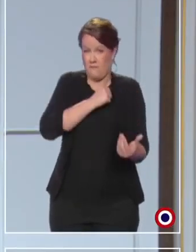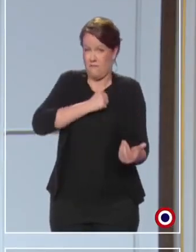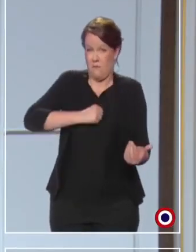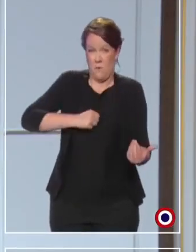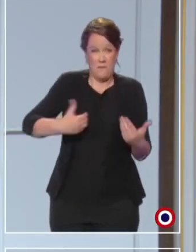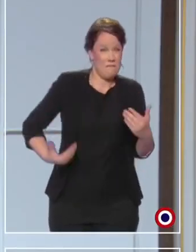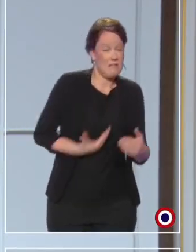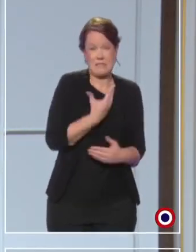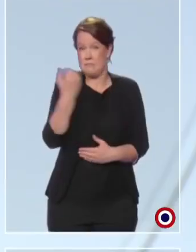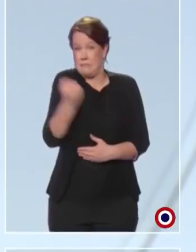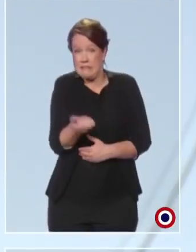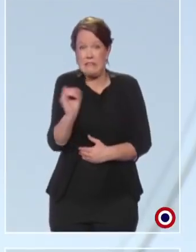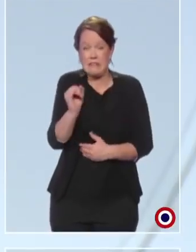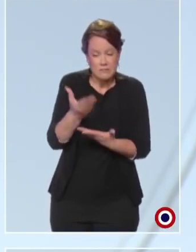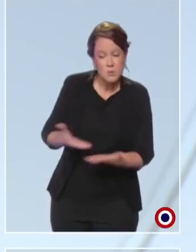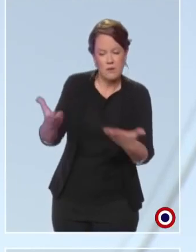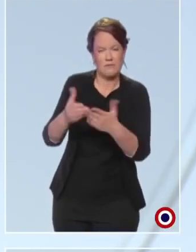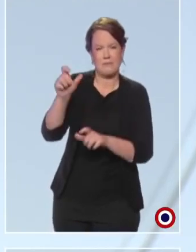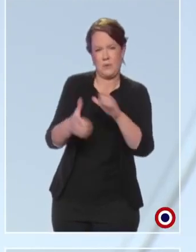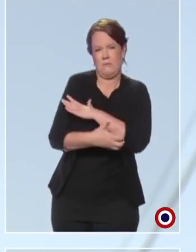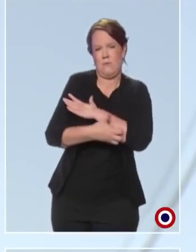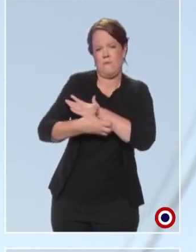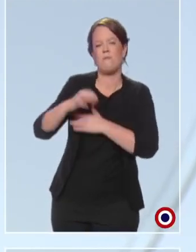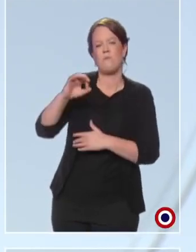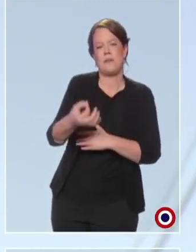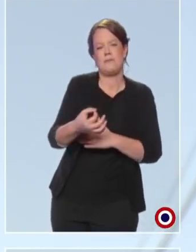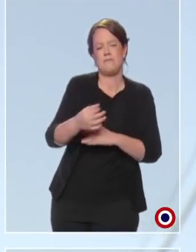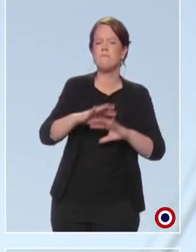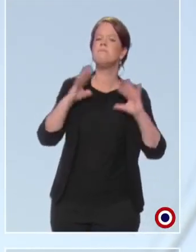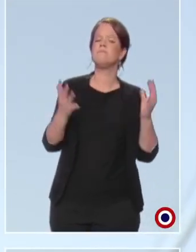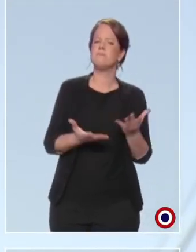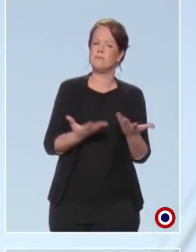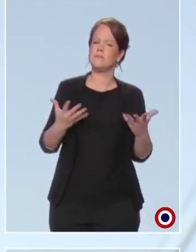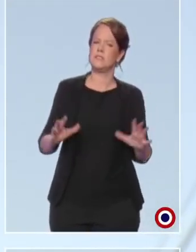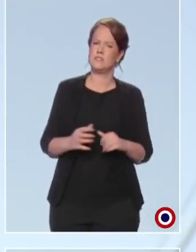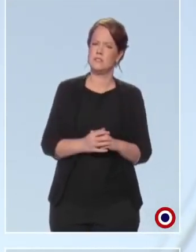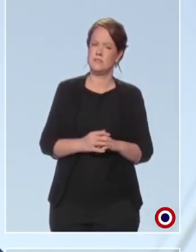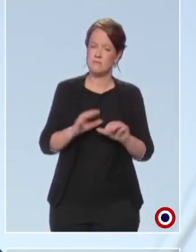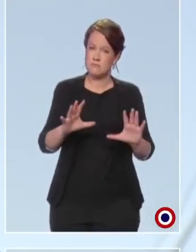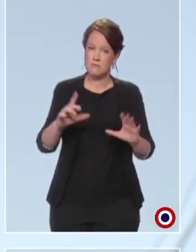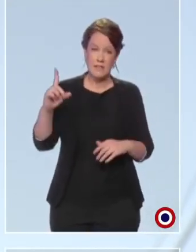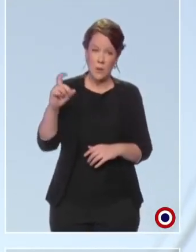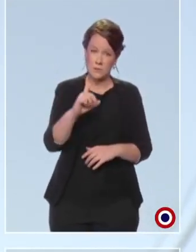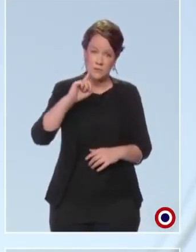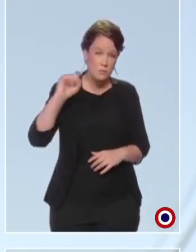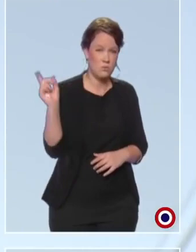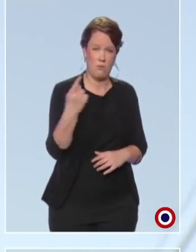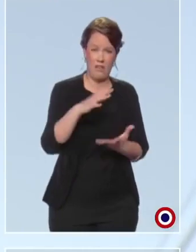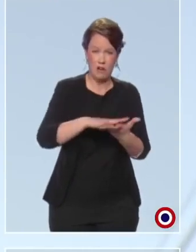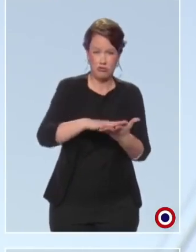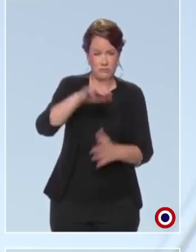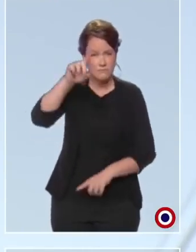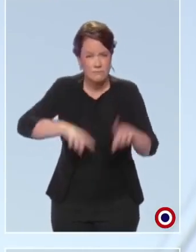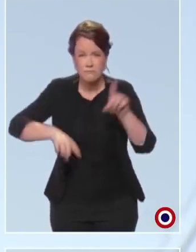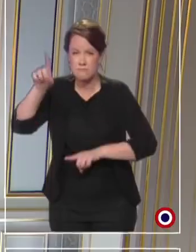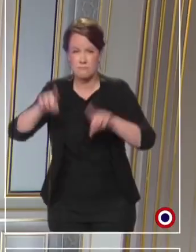mais une fois que j'ai dit ça ce virus frappent toutes les catégories d'âge et il y a des formes très sévère